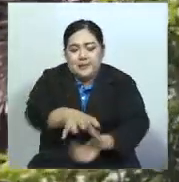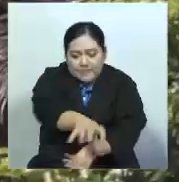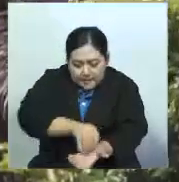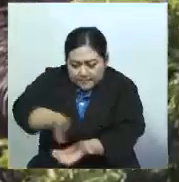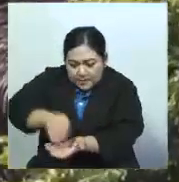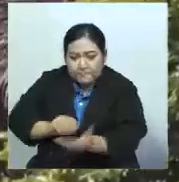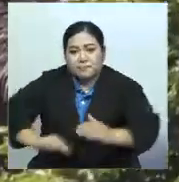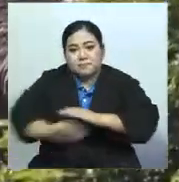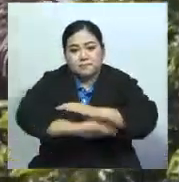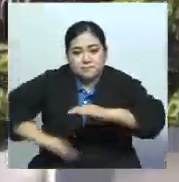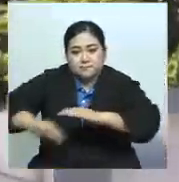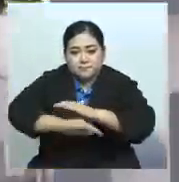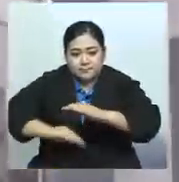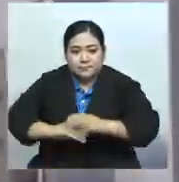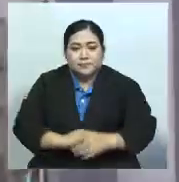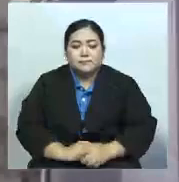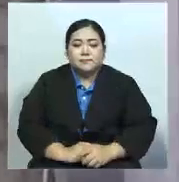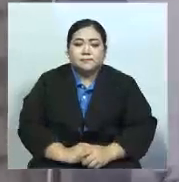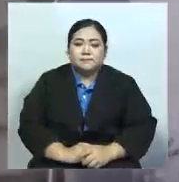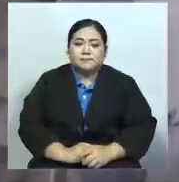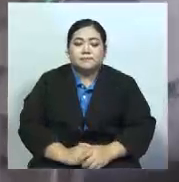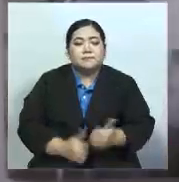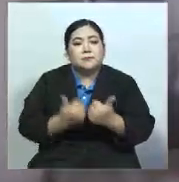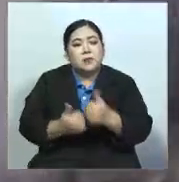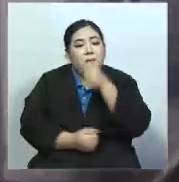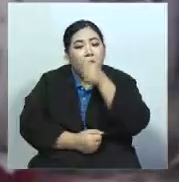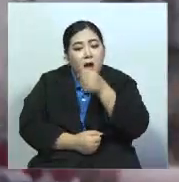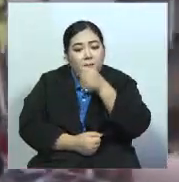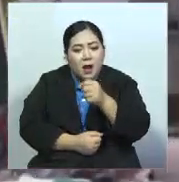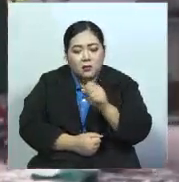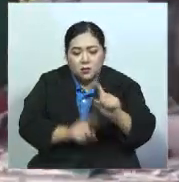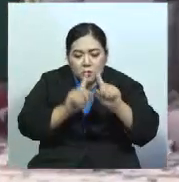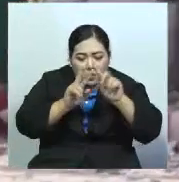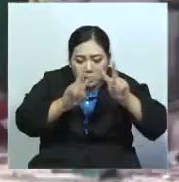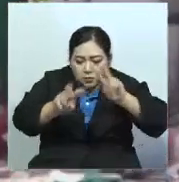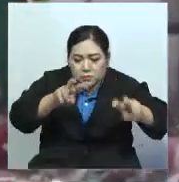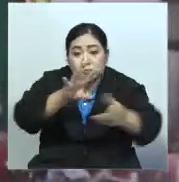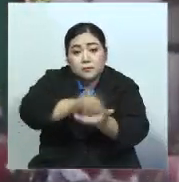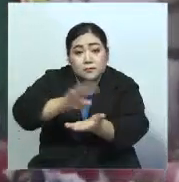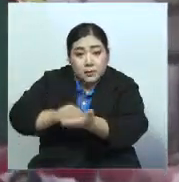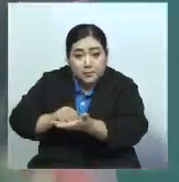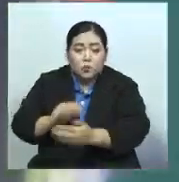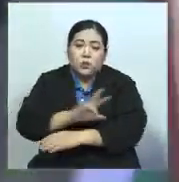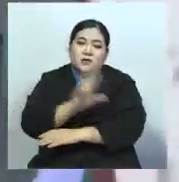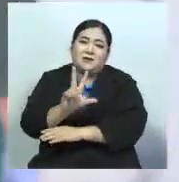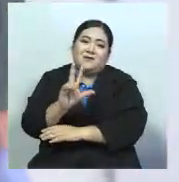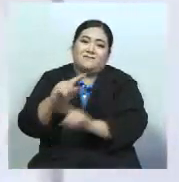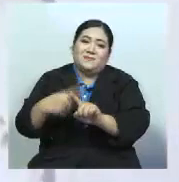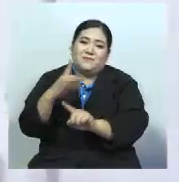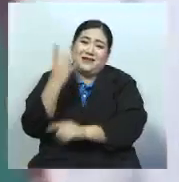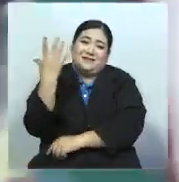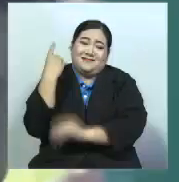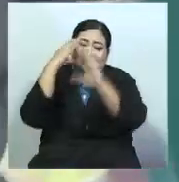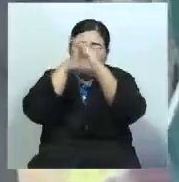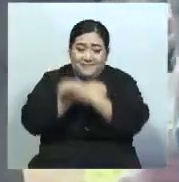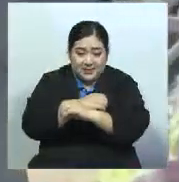านสำหรับการสอบสวนก็ทราบว่าช่วงกลางดึกคืนที่วันที่3สิงหาคมที่ผ่านมามีคนร้ายประ